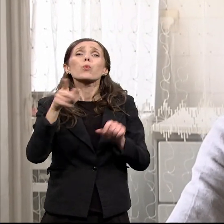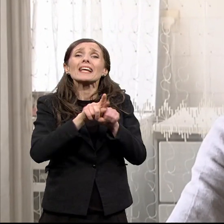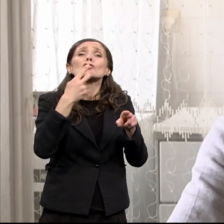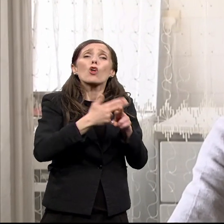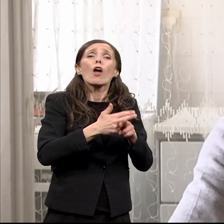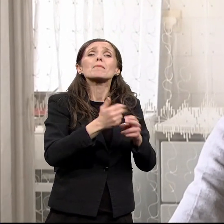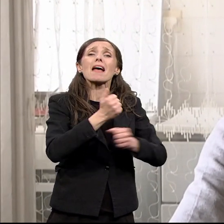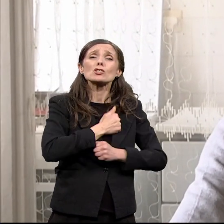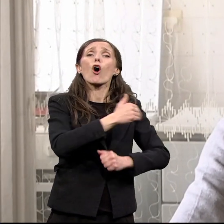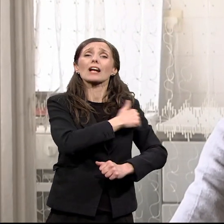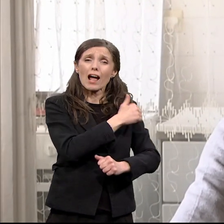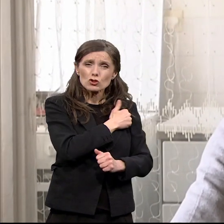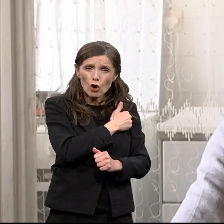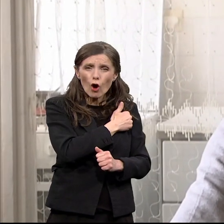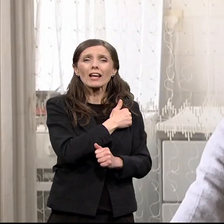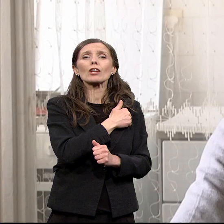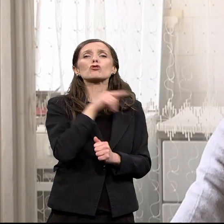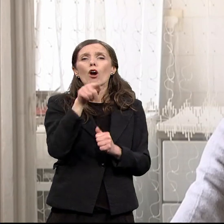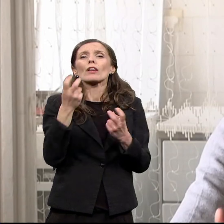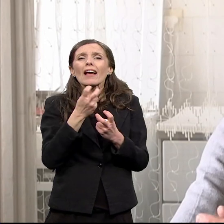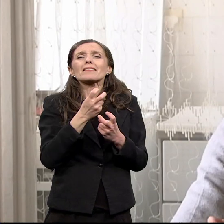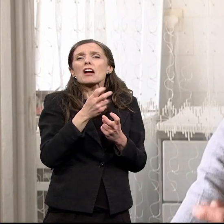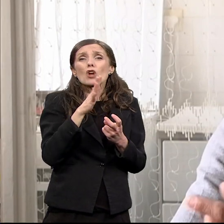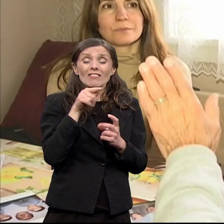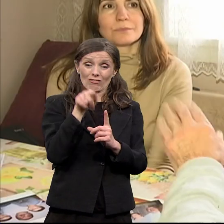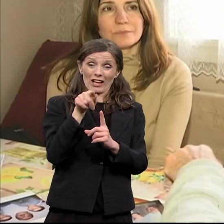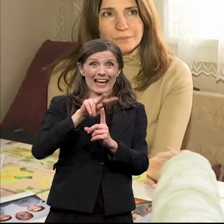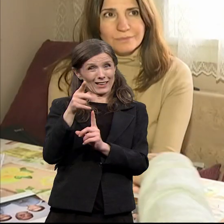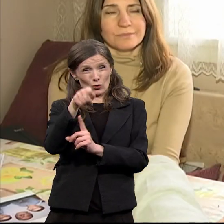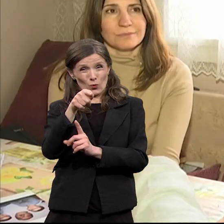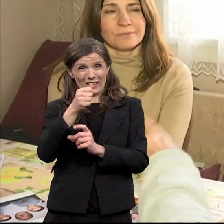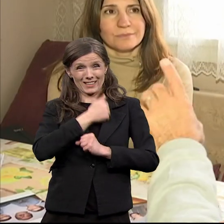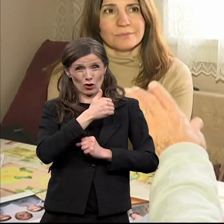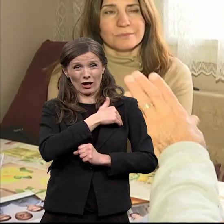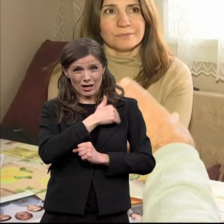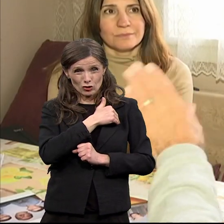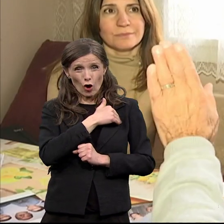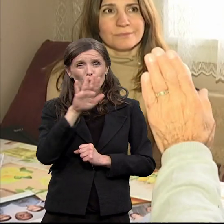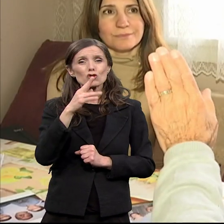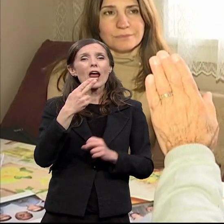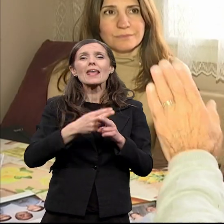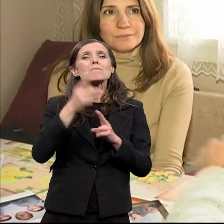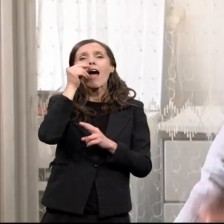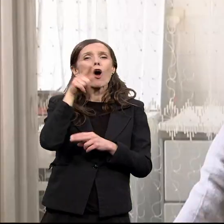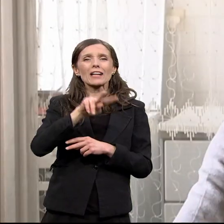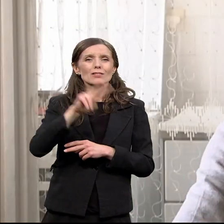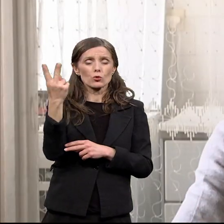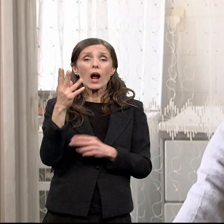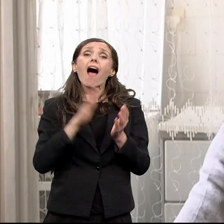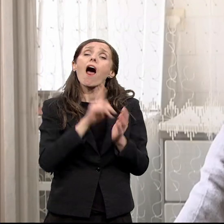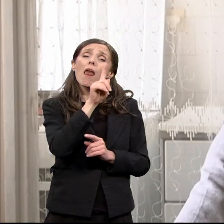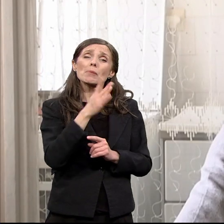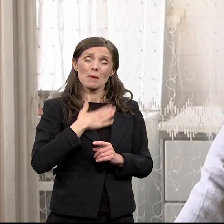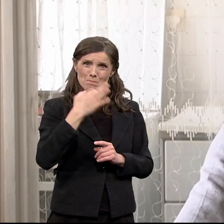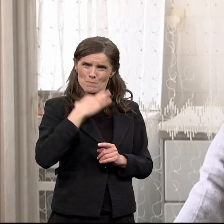Zoran Đokić ima drugog oca. Interesantno je da Zoranovog oca, odnosno mene, moje ime tamo nijesu